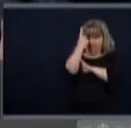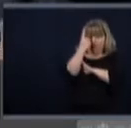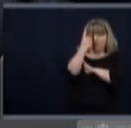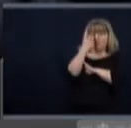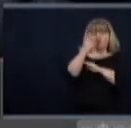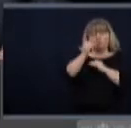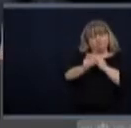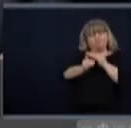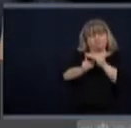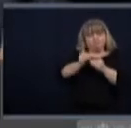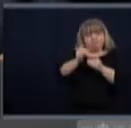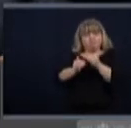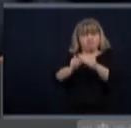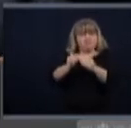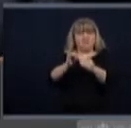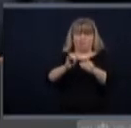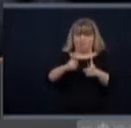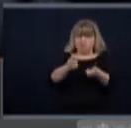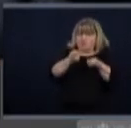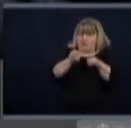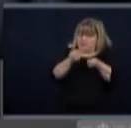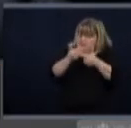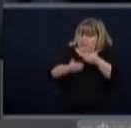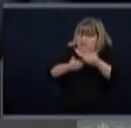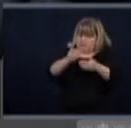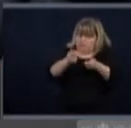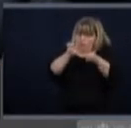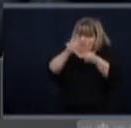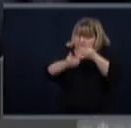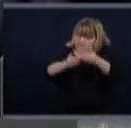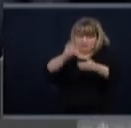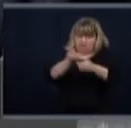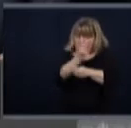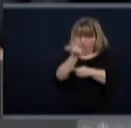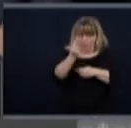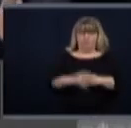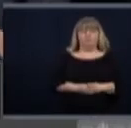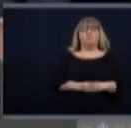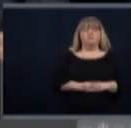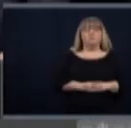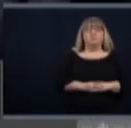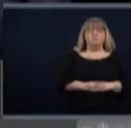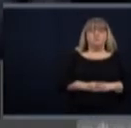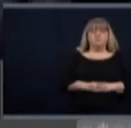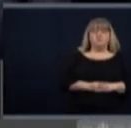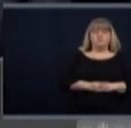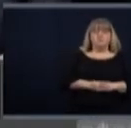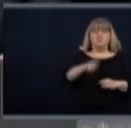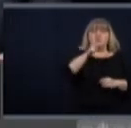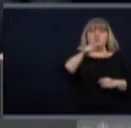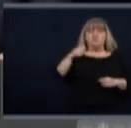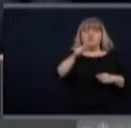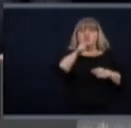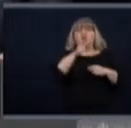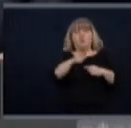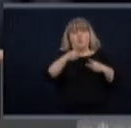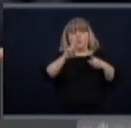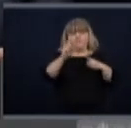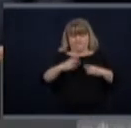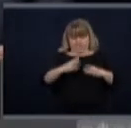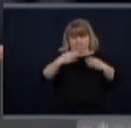graduel, puis c'est prudence, prudence, prudence. Bon, tantôt, le ministre de l'Éducation va vous